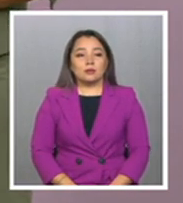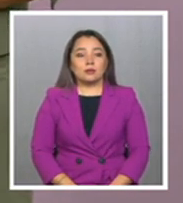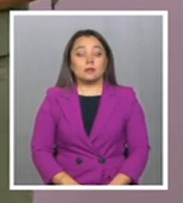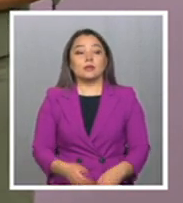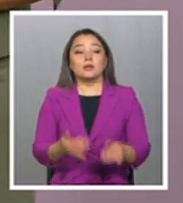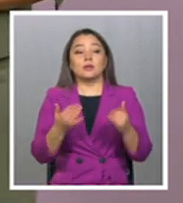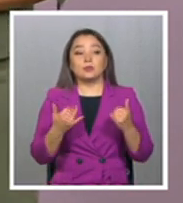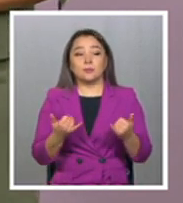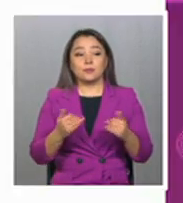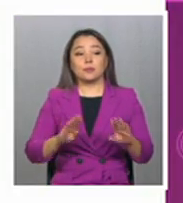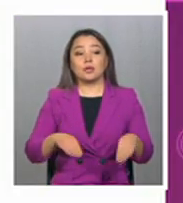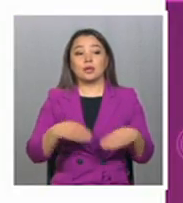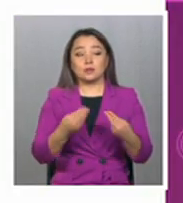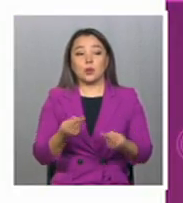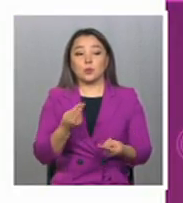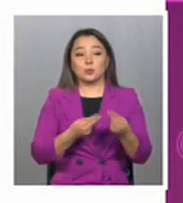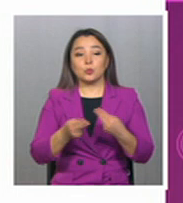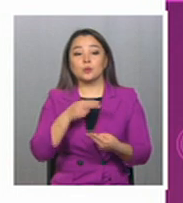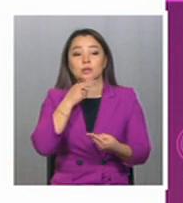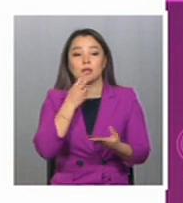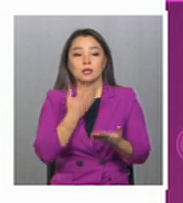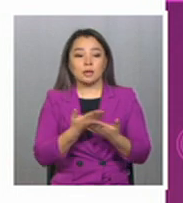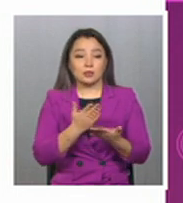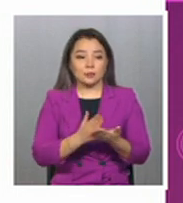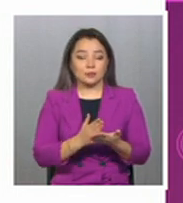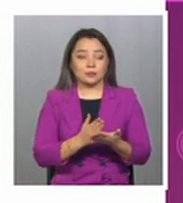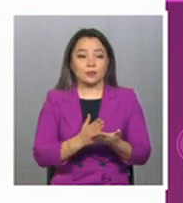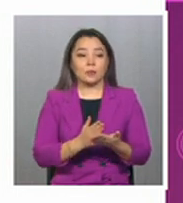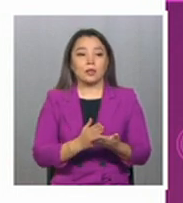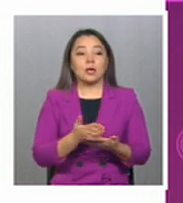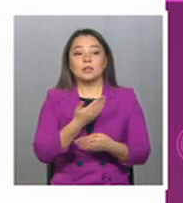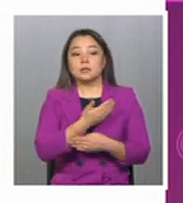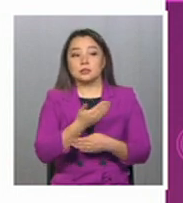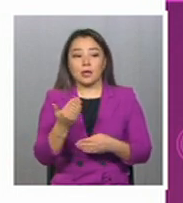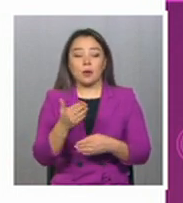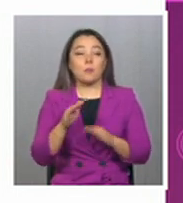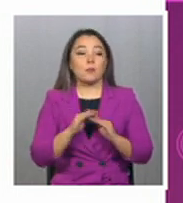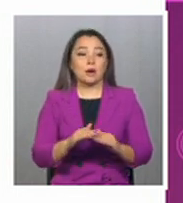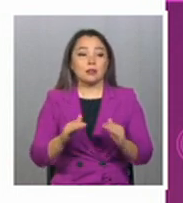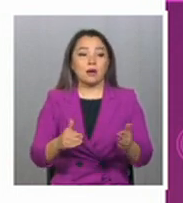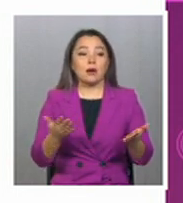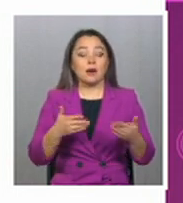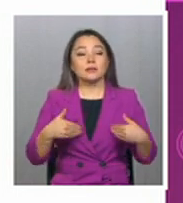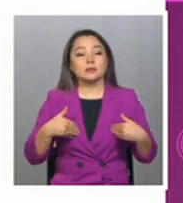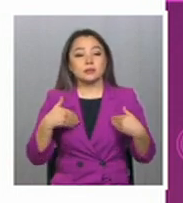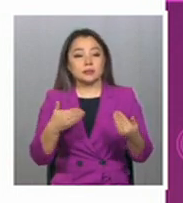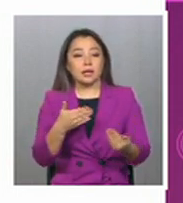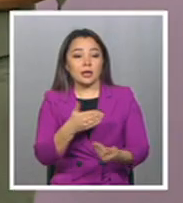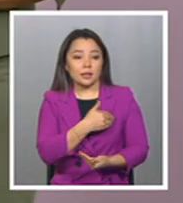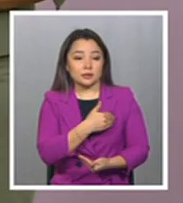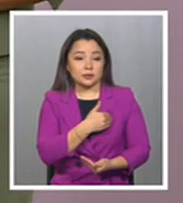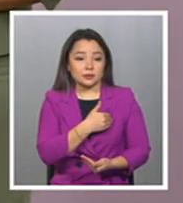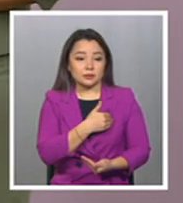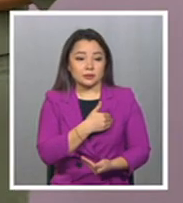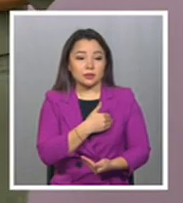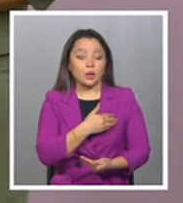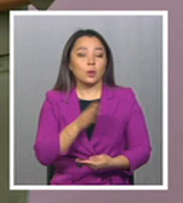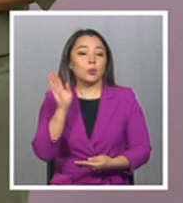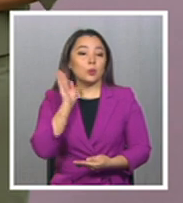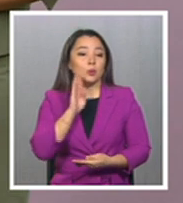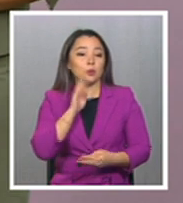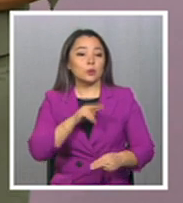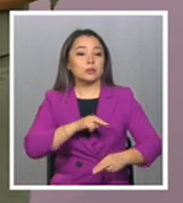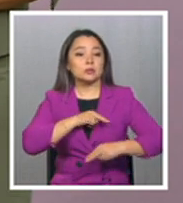Ендеше берілген суретке назар аударыңдар. Сендер балаға қандай тілек айтар едіңдер? Суда сақ